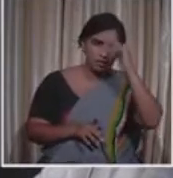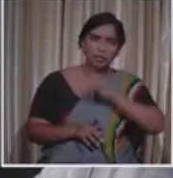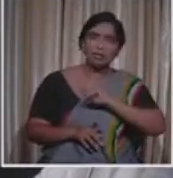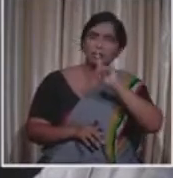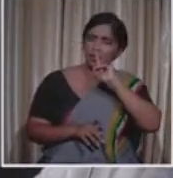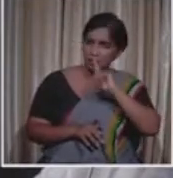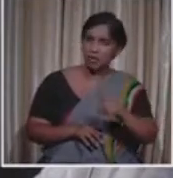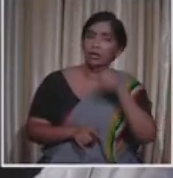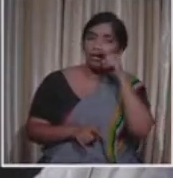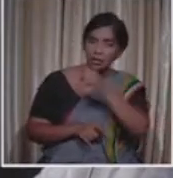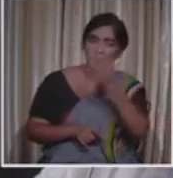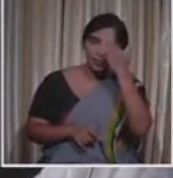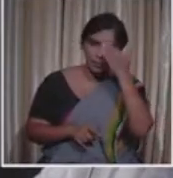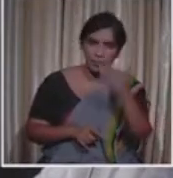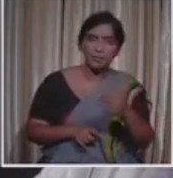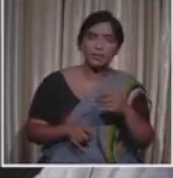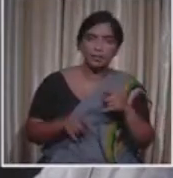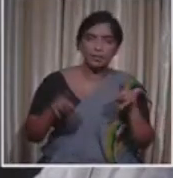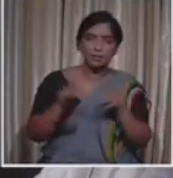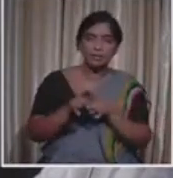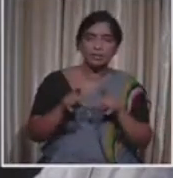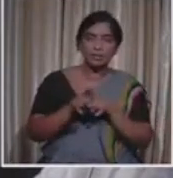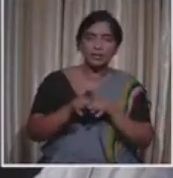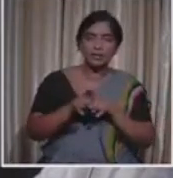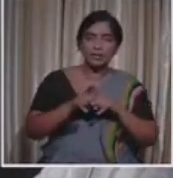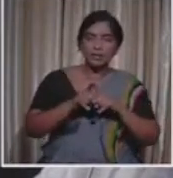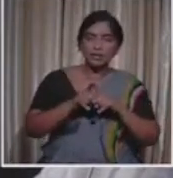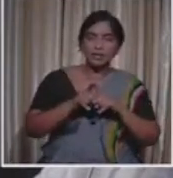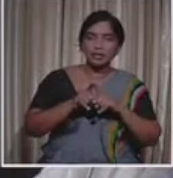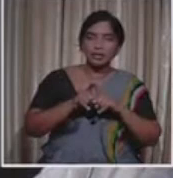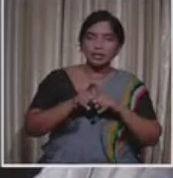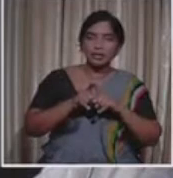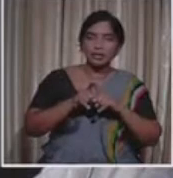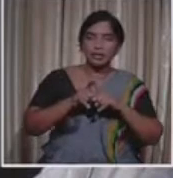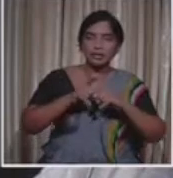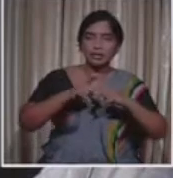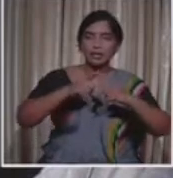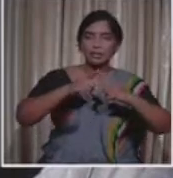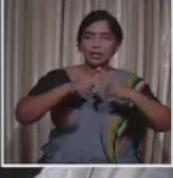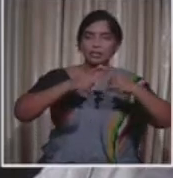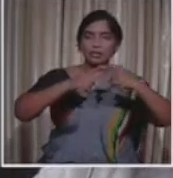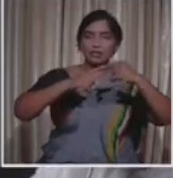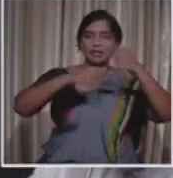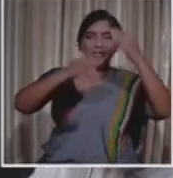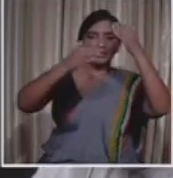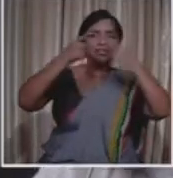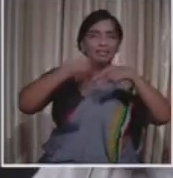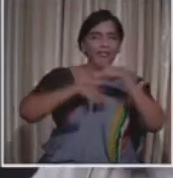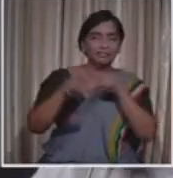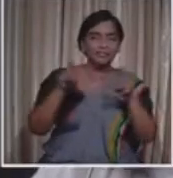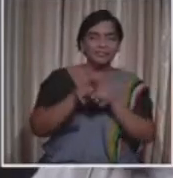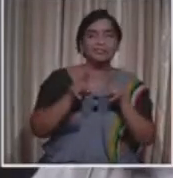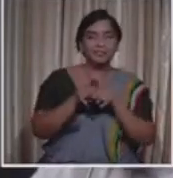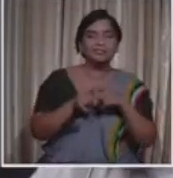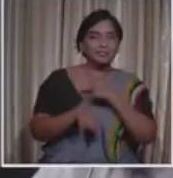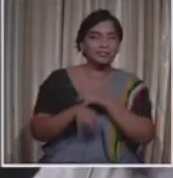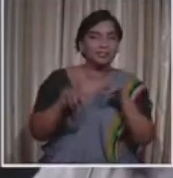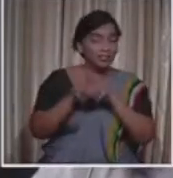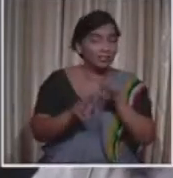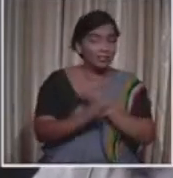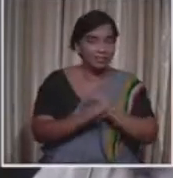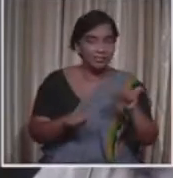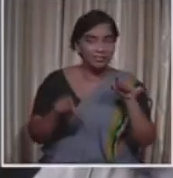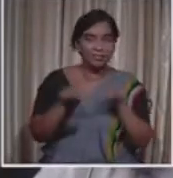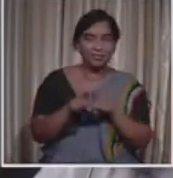කරනවා, ඔබතුමා කරුණා කළ මේ නොමනා විතර හැසිරෙන 25 නම් කළ සතිපතා පෙන්වන්න. මේ අය තමයි මේක කරන්නේ. එහෙම නොවුනොත්